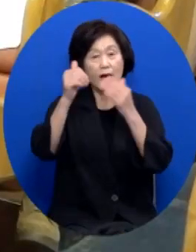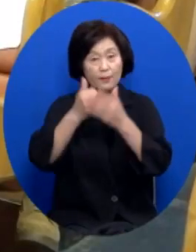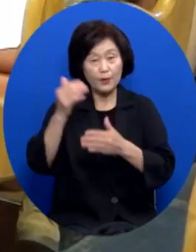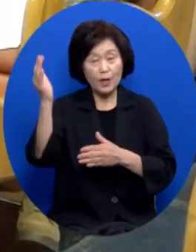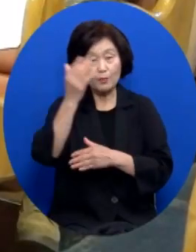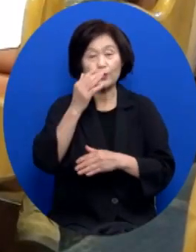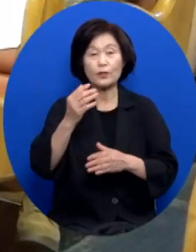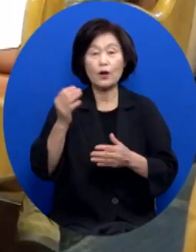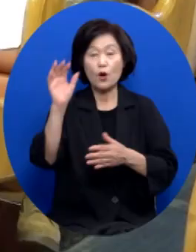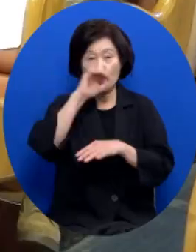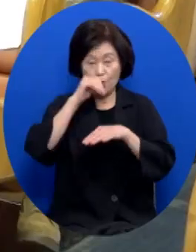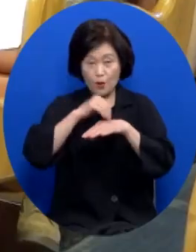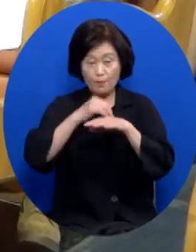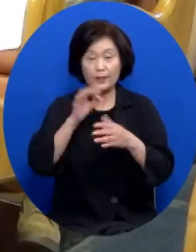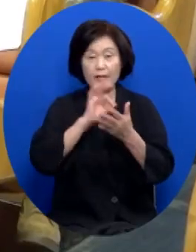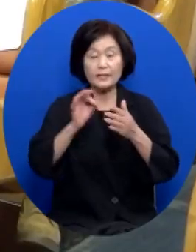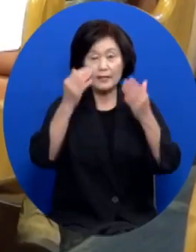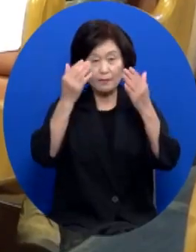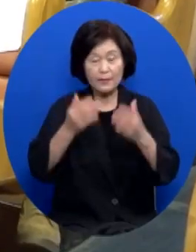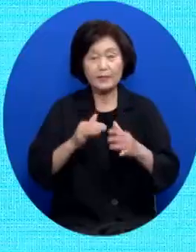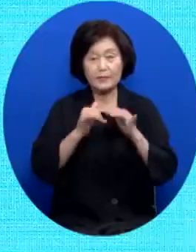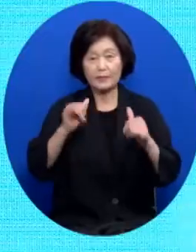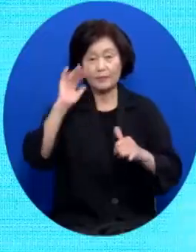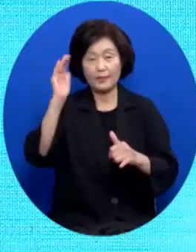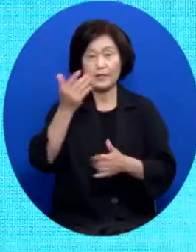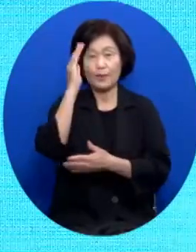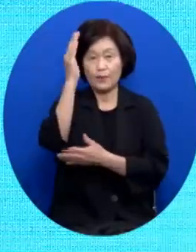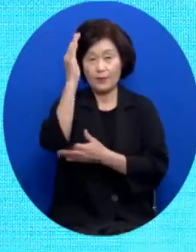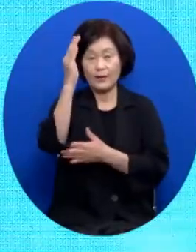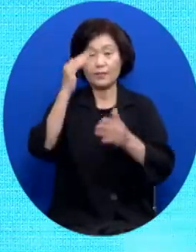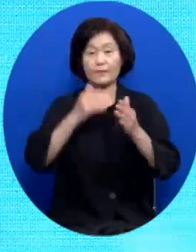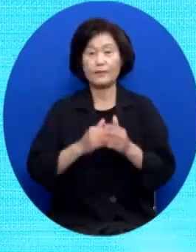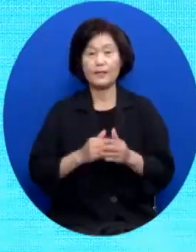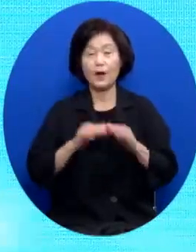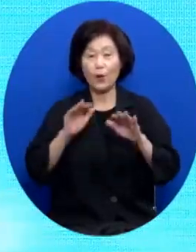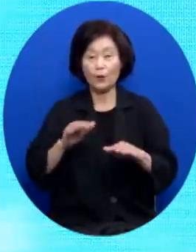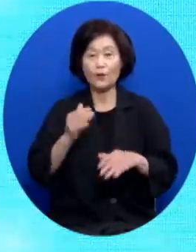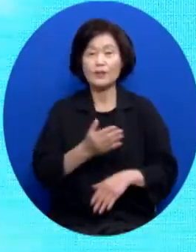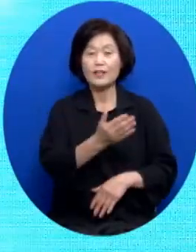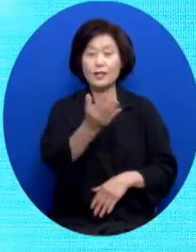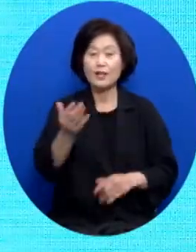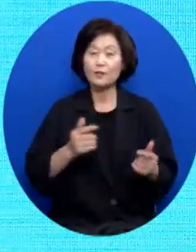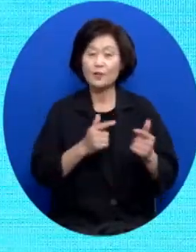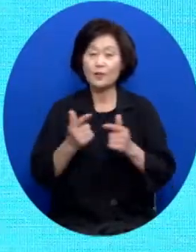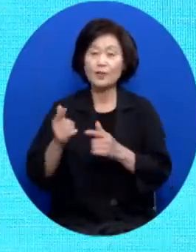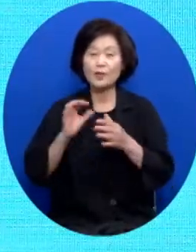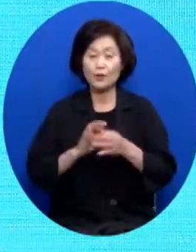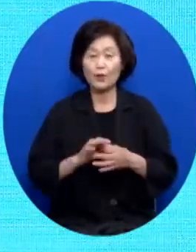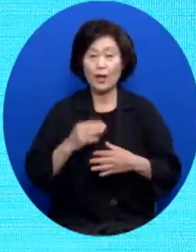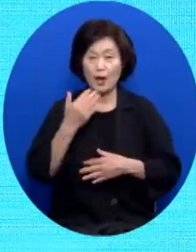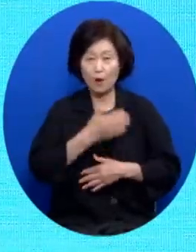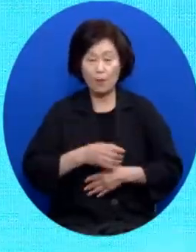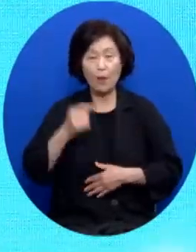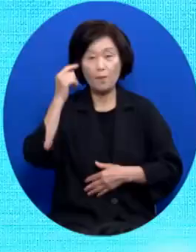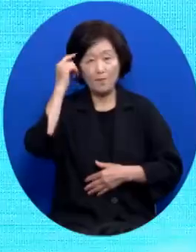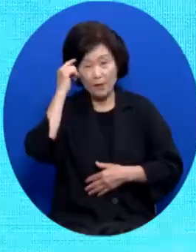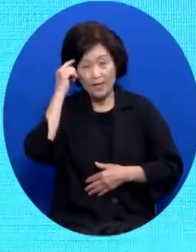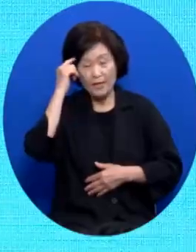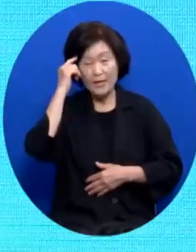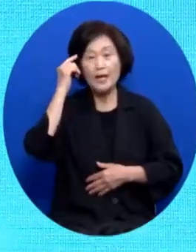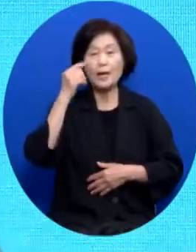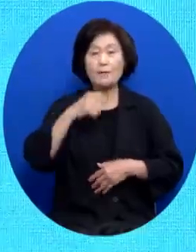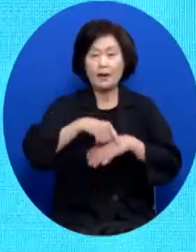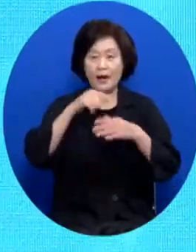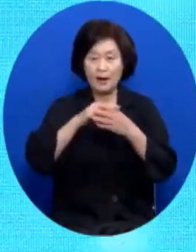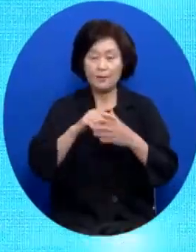쓰임받는 인생을 살자고 권면했습니다. 오늘 여러분들을 통하여 몸과 머리와 마음에 훈련한